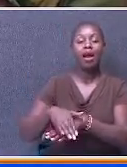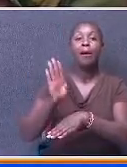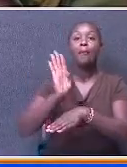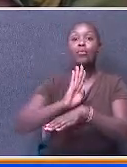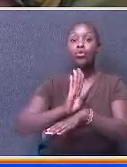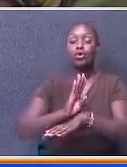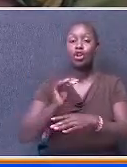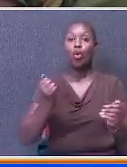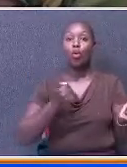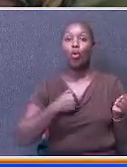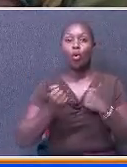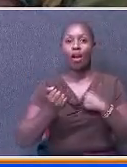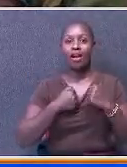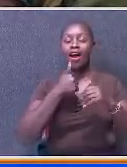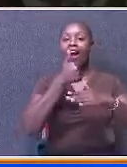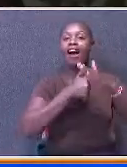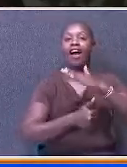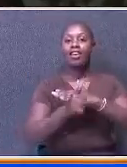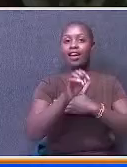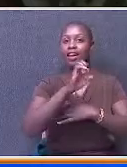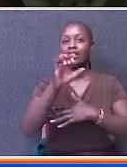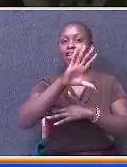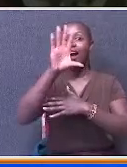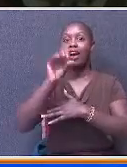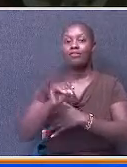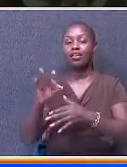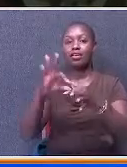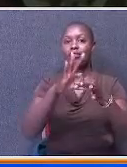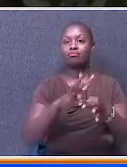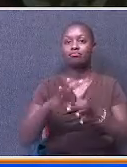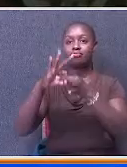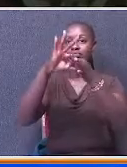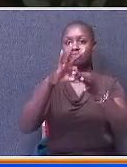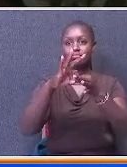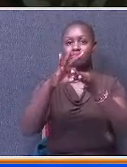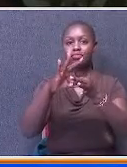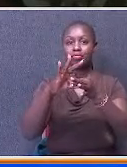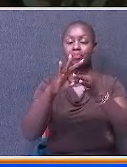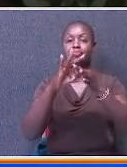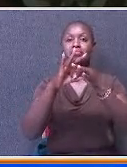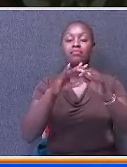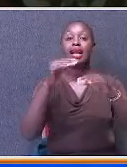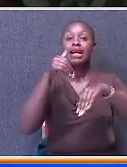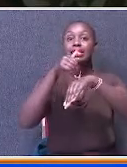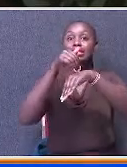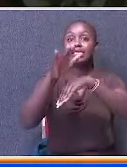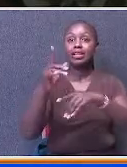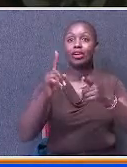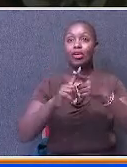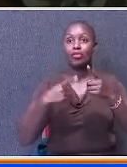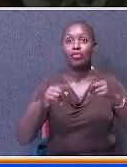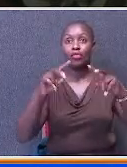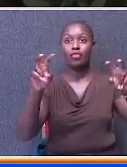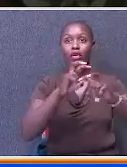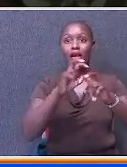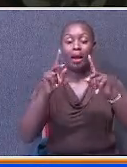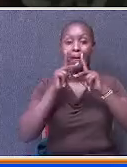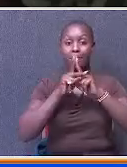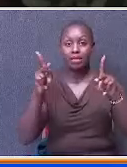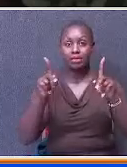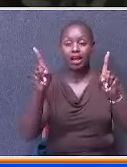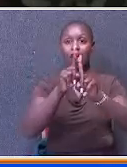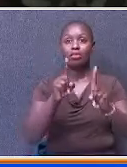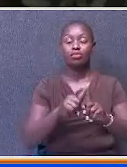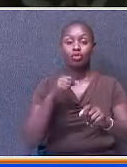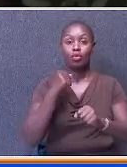mwavuli wa jeshi la Jumuiya ya Afrika Mashariki. The deployment of a regional force in pursuit of peace and the activation of the